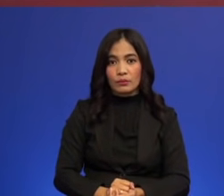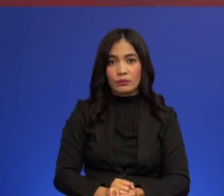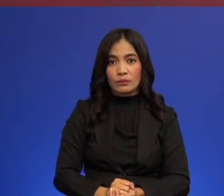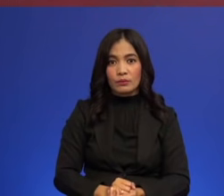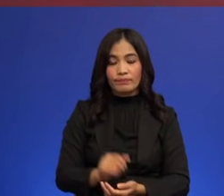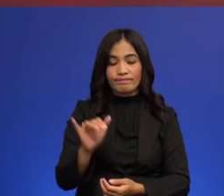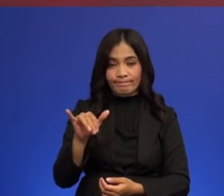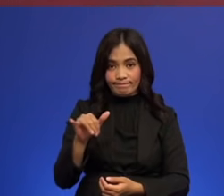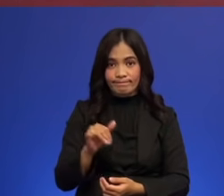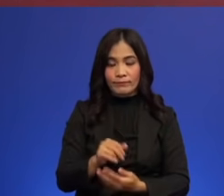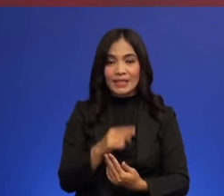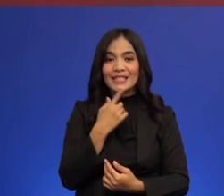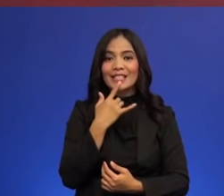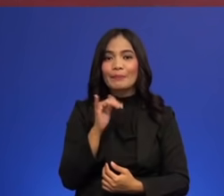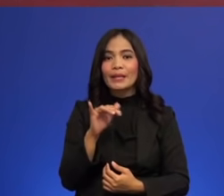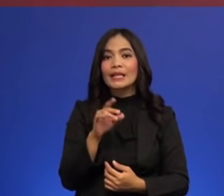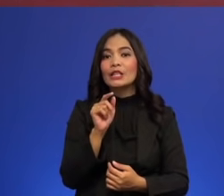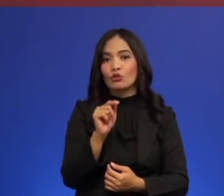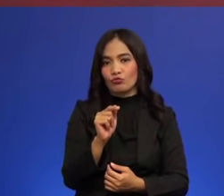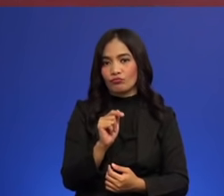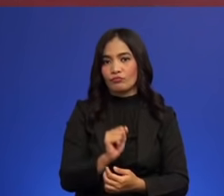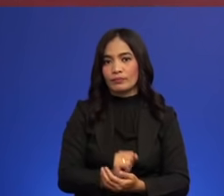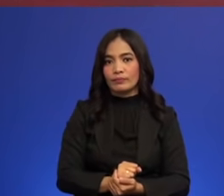Ya, lalu